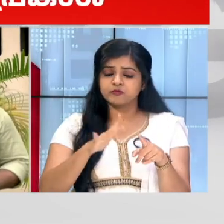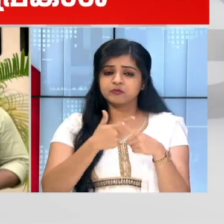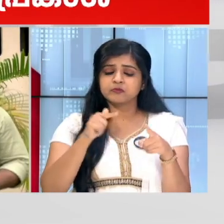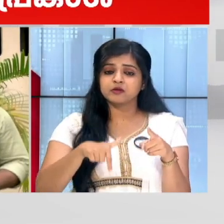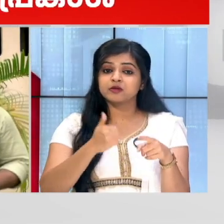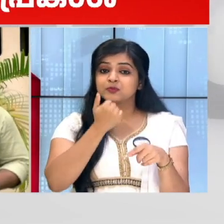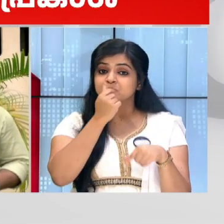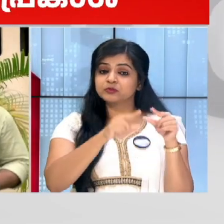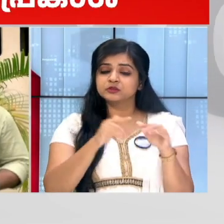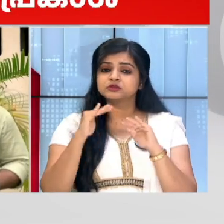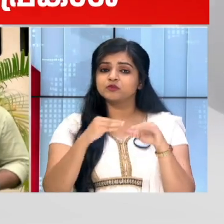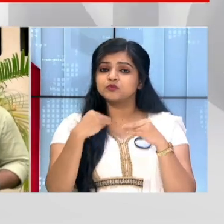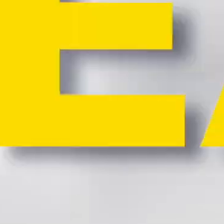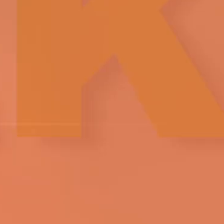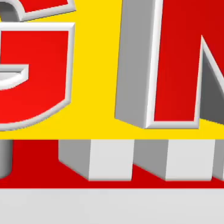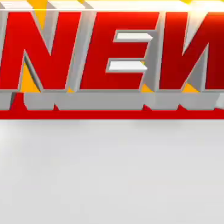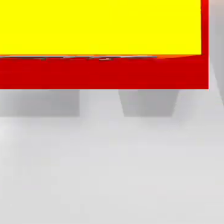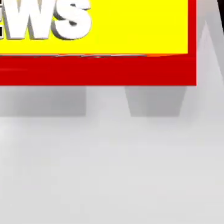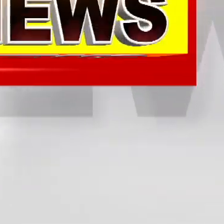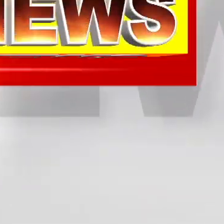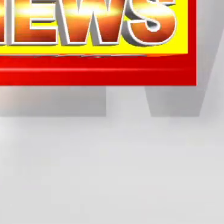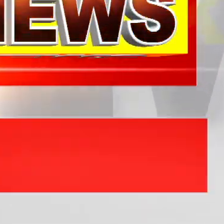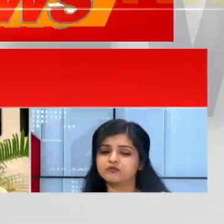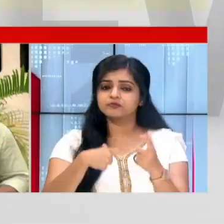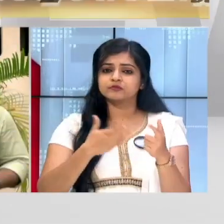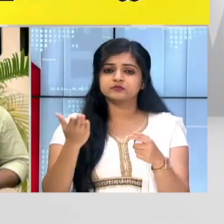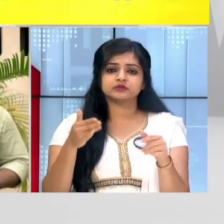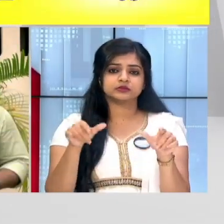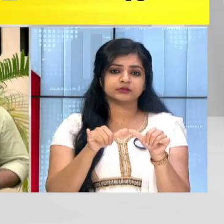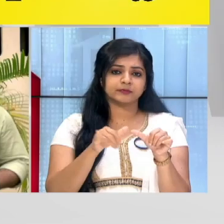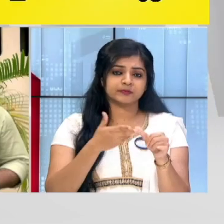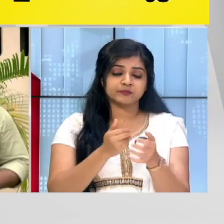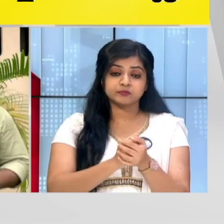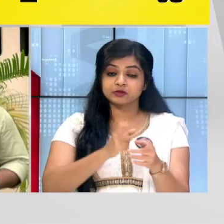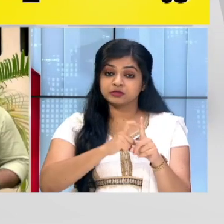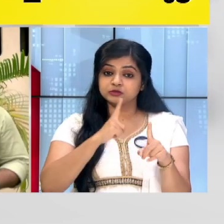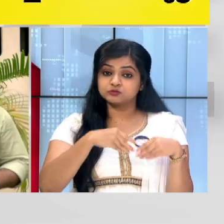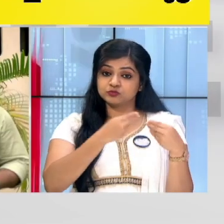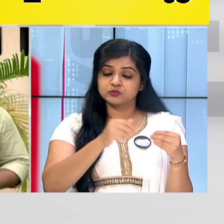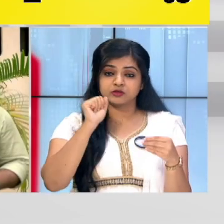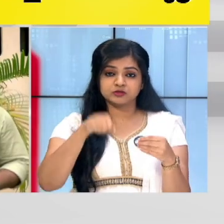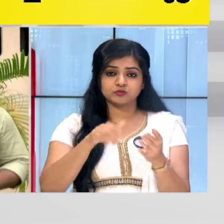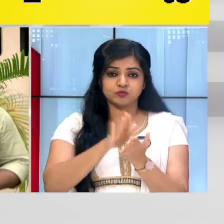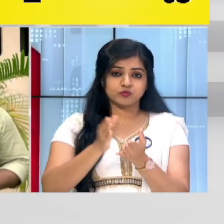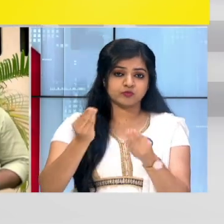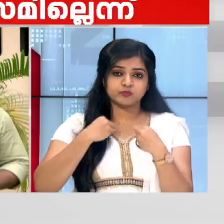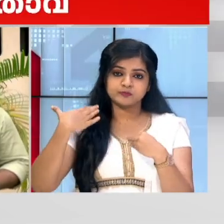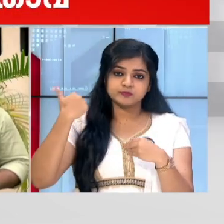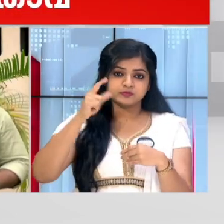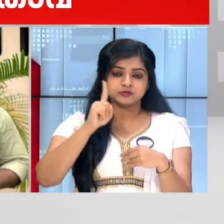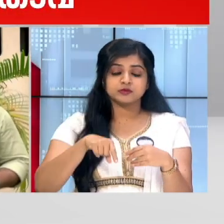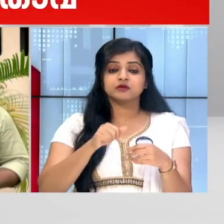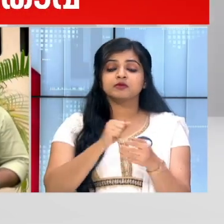പ്രതികളെ സംരക്ഷിക്കുന്നത് എന്നാണ് പിതാവ് പറയുന്നത്. കുറ്റക്കാർക്കെതിരെ കർശന നടപടി ഉണ്ടാകുമെന്ന് മന്ത്രിമാർ ഉറപ്പ് നൽകിയിട്ടുണ്ട്. പക്ഷേ സംഭവം നടന്ന് 10 ദിവസം